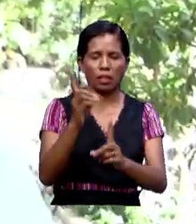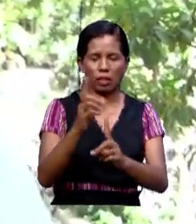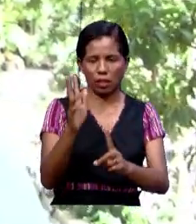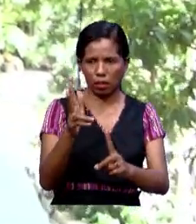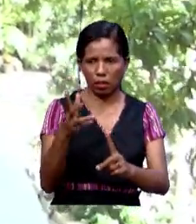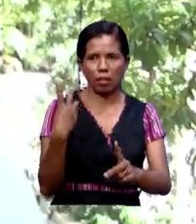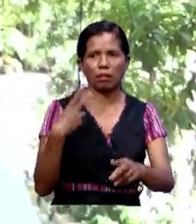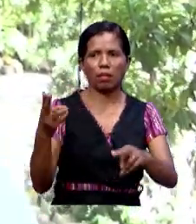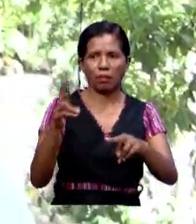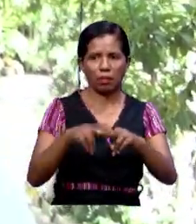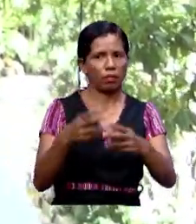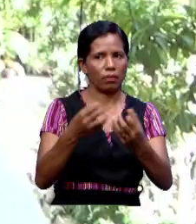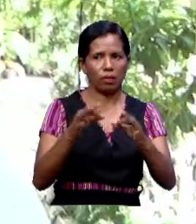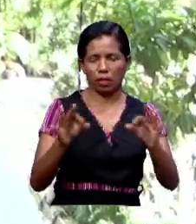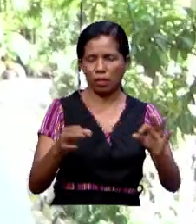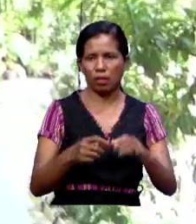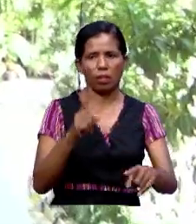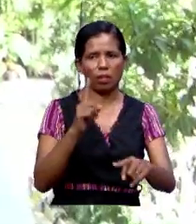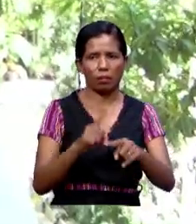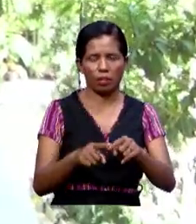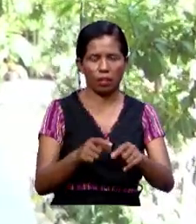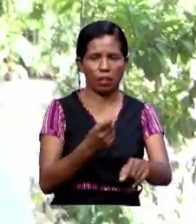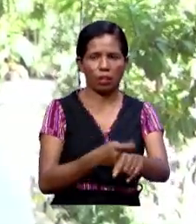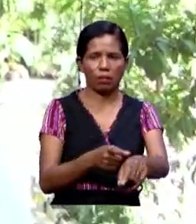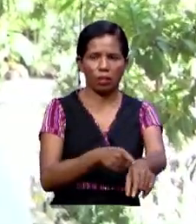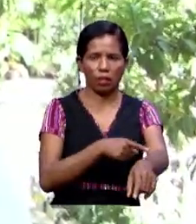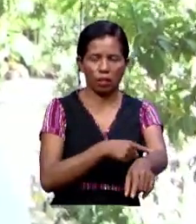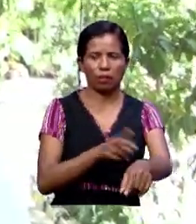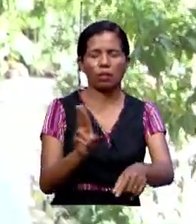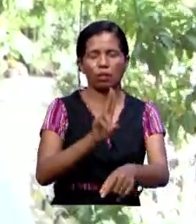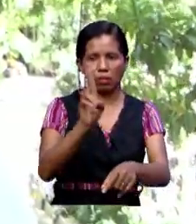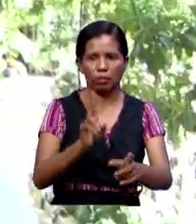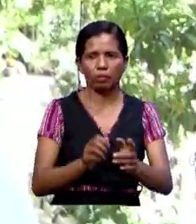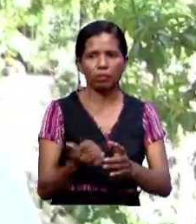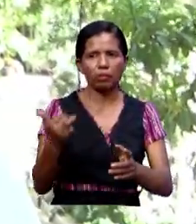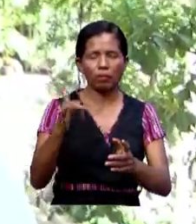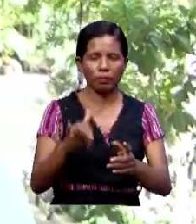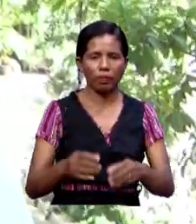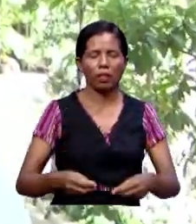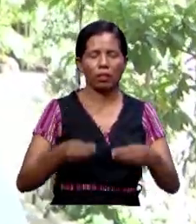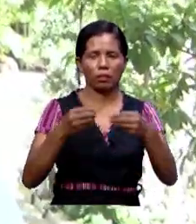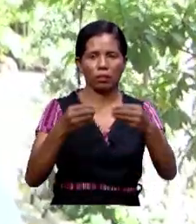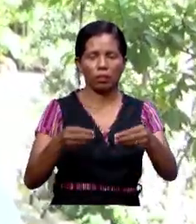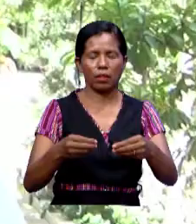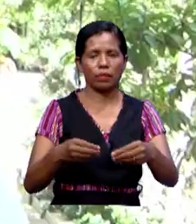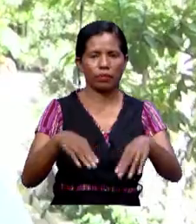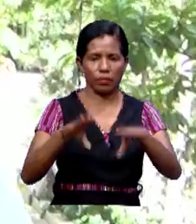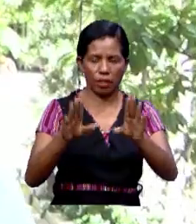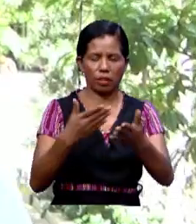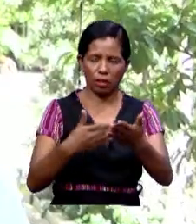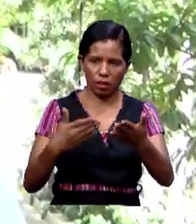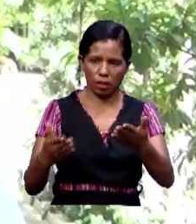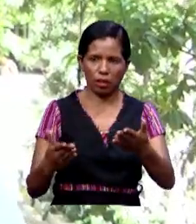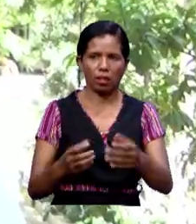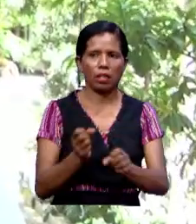faminta lorong tang makanya lah lebih perlonggatan tambah ini kan sampai sementara para anza uzaba